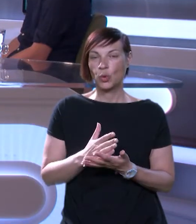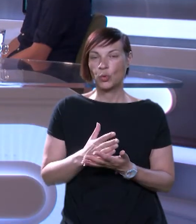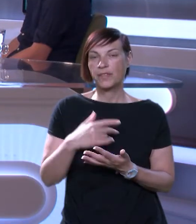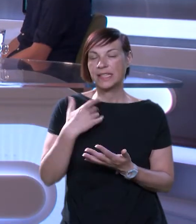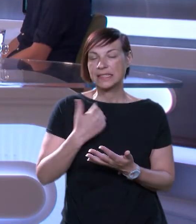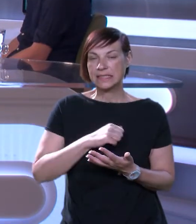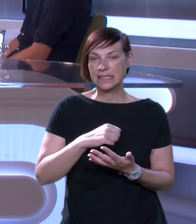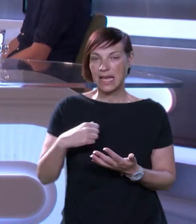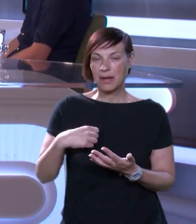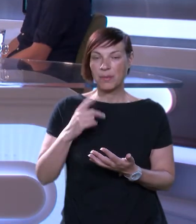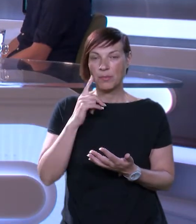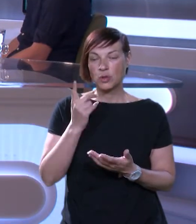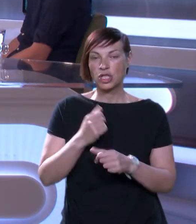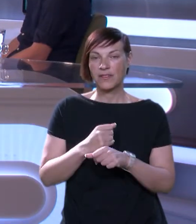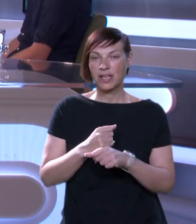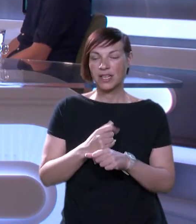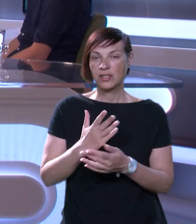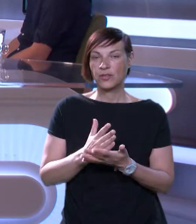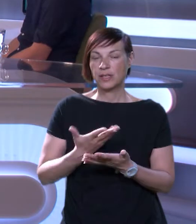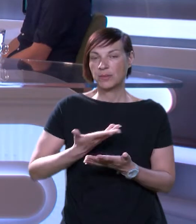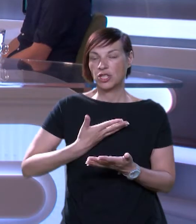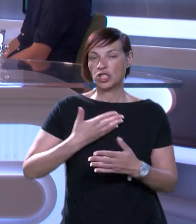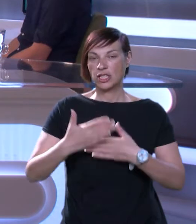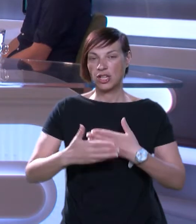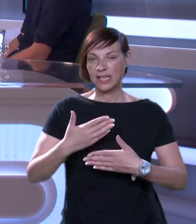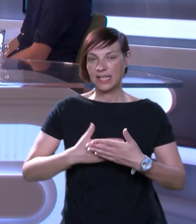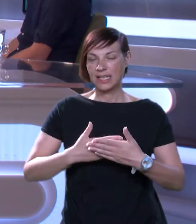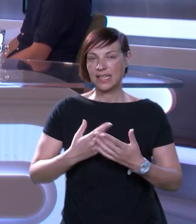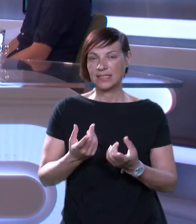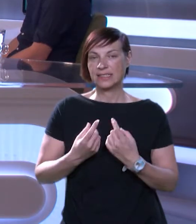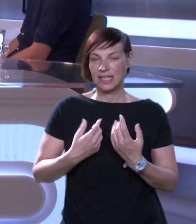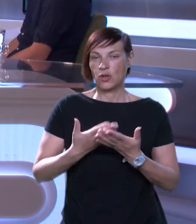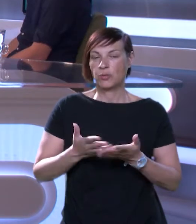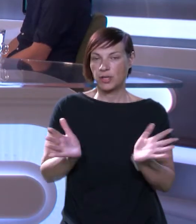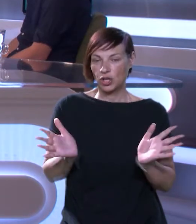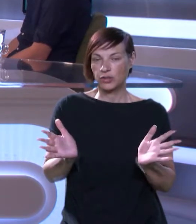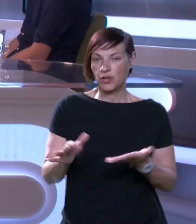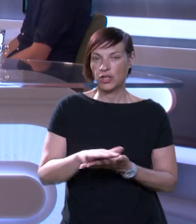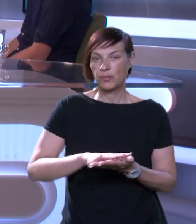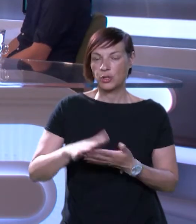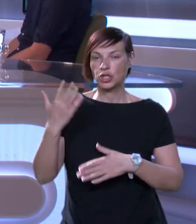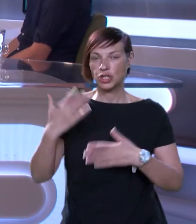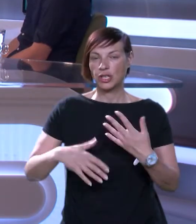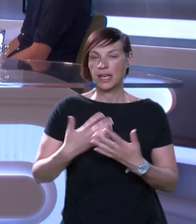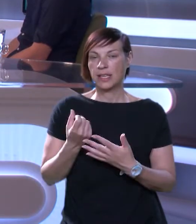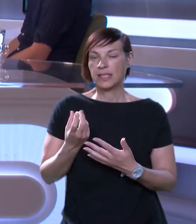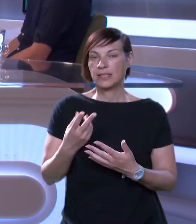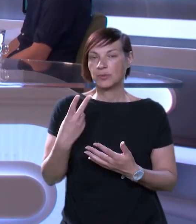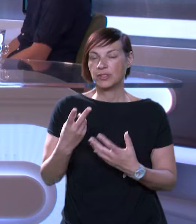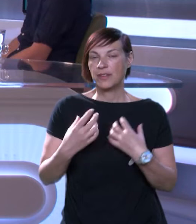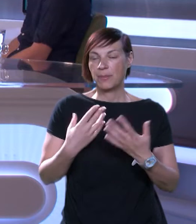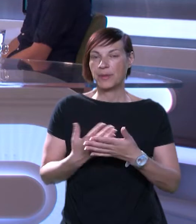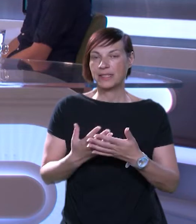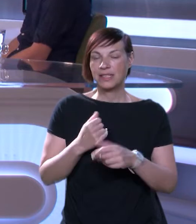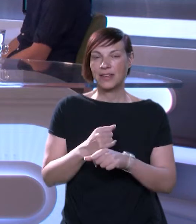nekako sama pokušavala raditi, uvijek bi došla do neke granice, ali on mi je baš otvorio taj prostor do kraja. I tek smo dvije